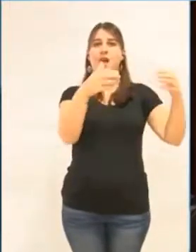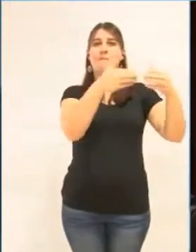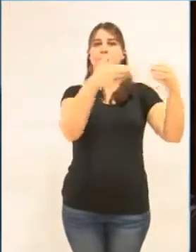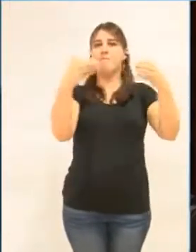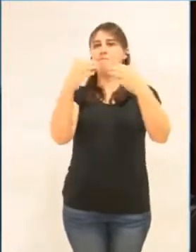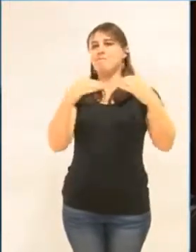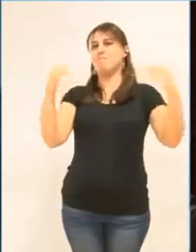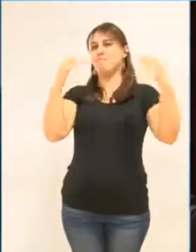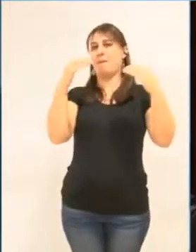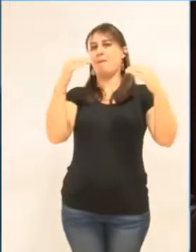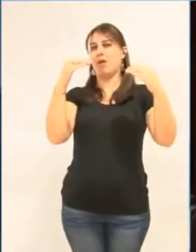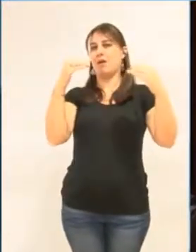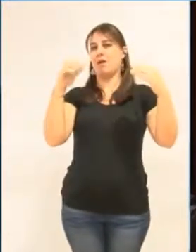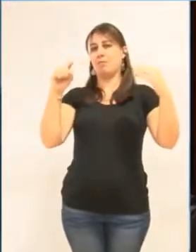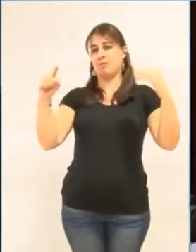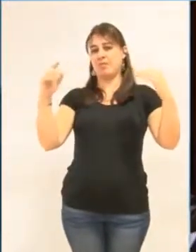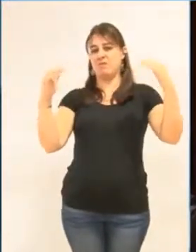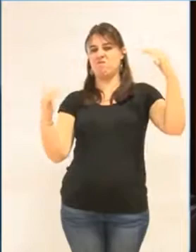dans notre pays.